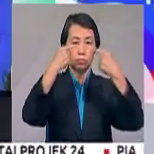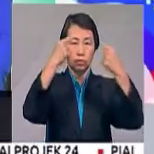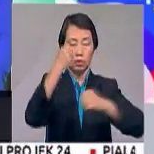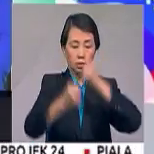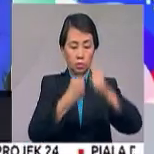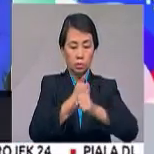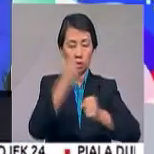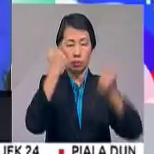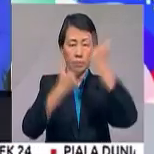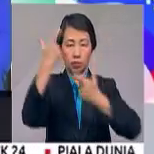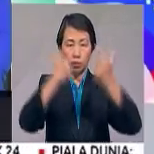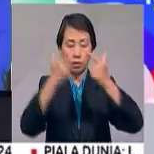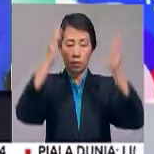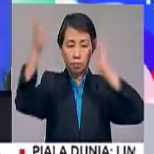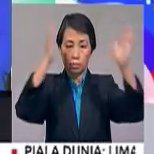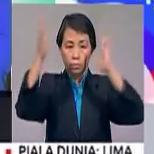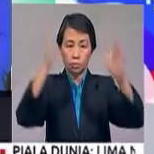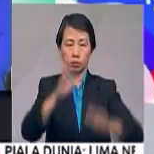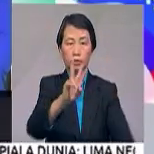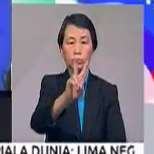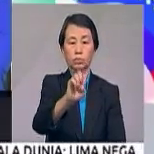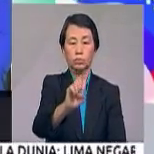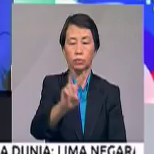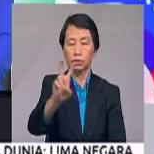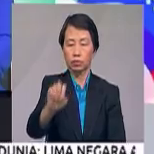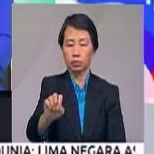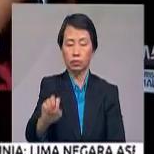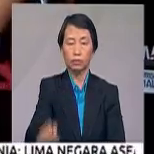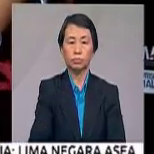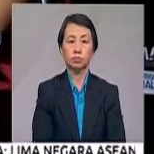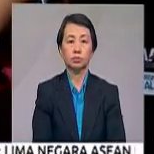Tahun Melawat Malaysia 2020.